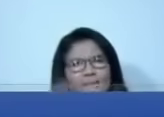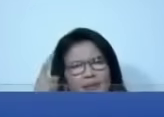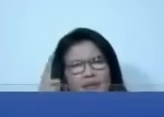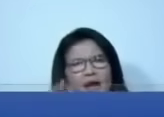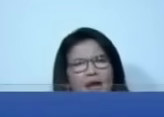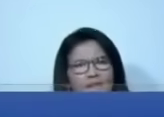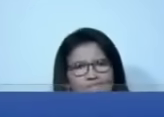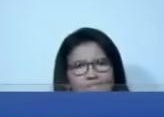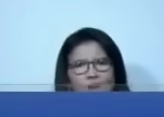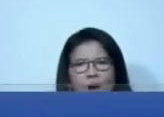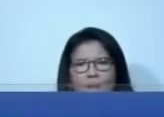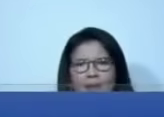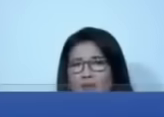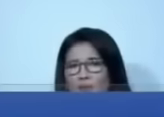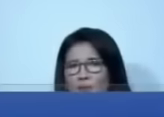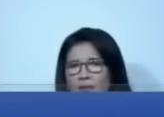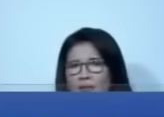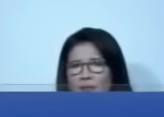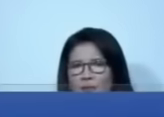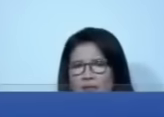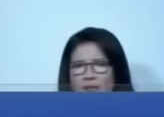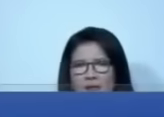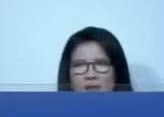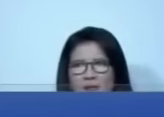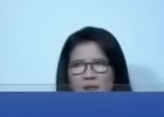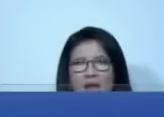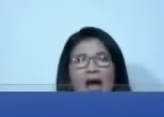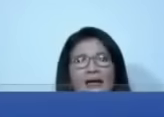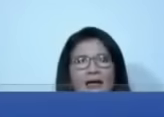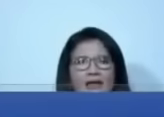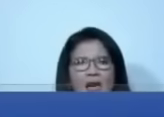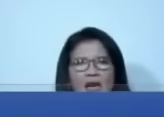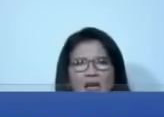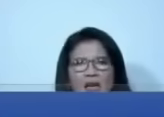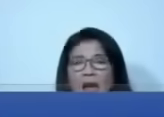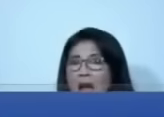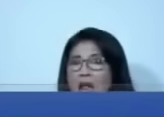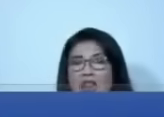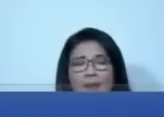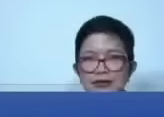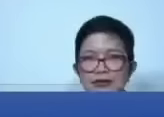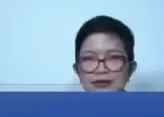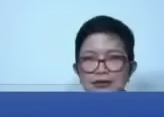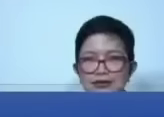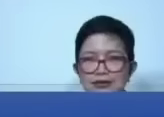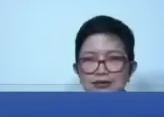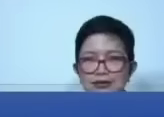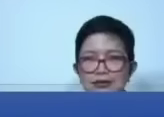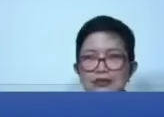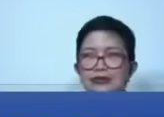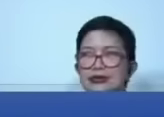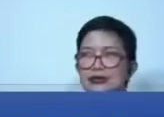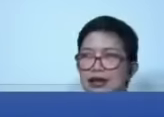masaanakanganag Sur mengkilitan calon untuk Pilpres 2024 yang berubah